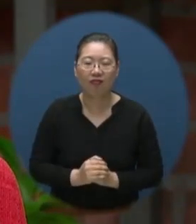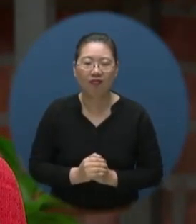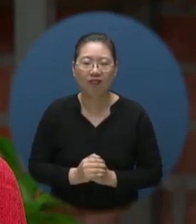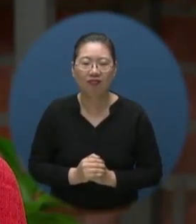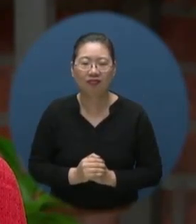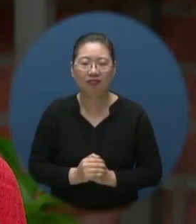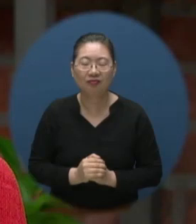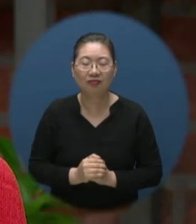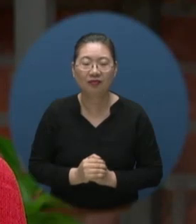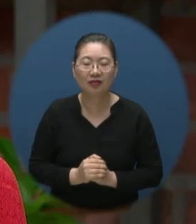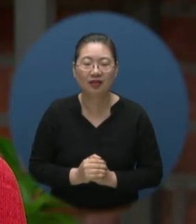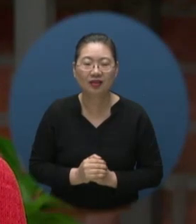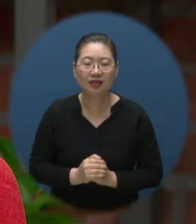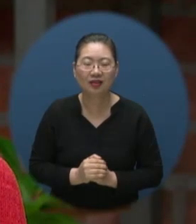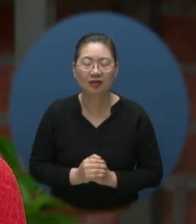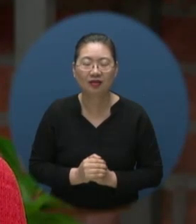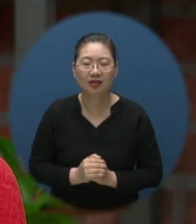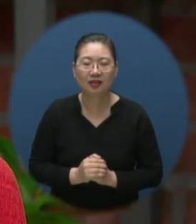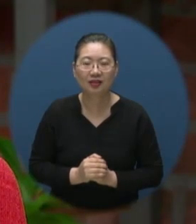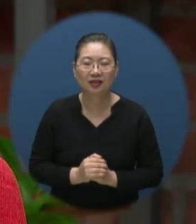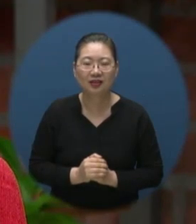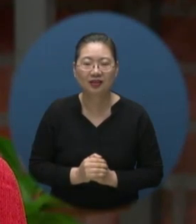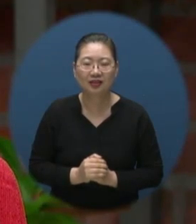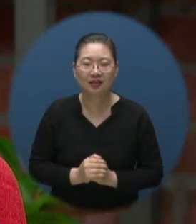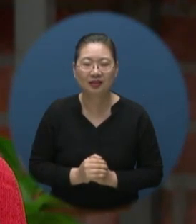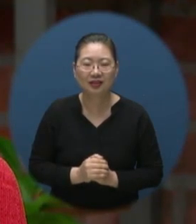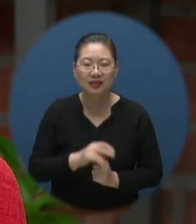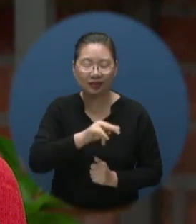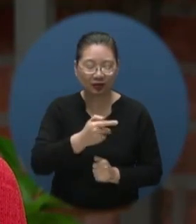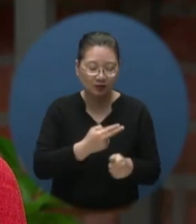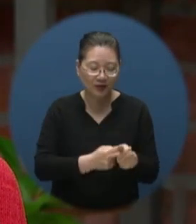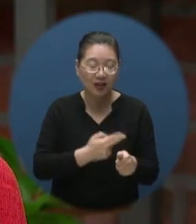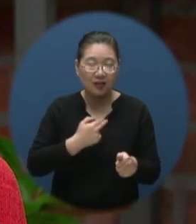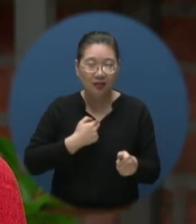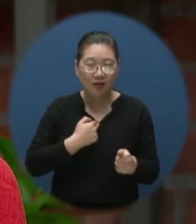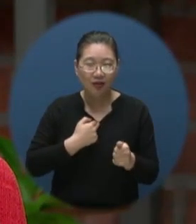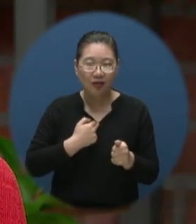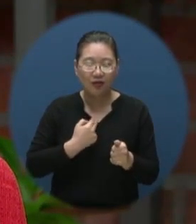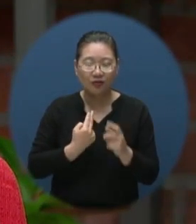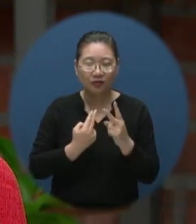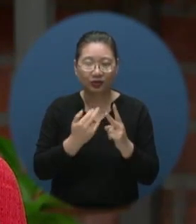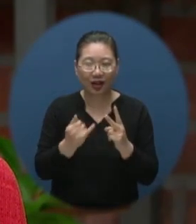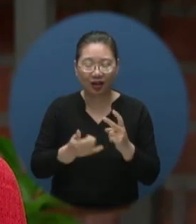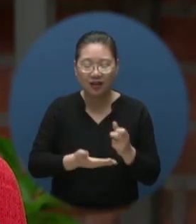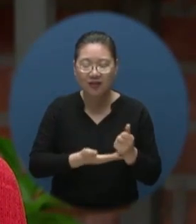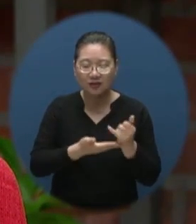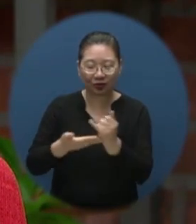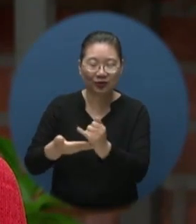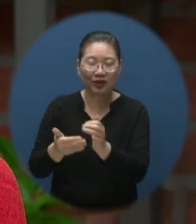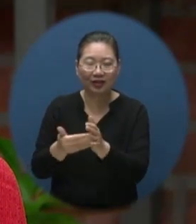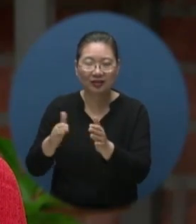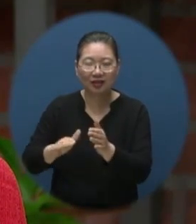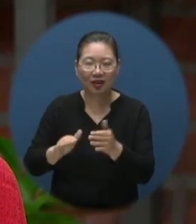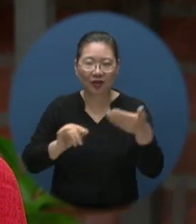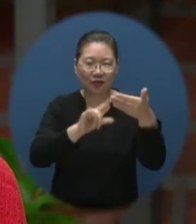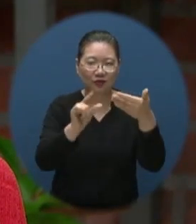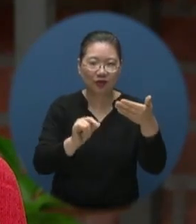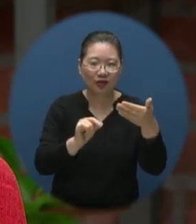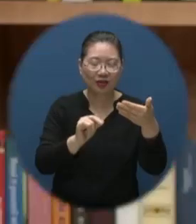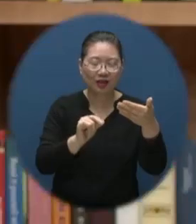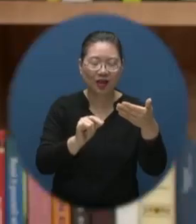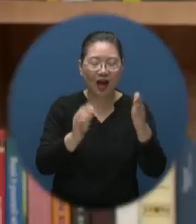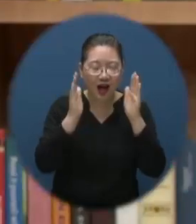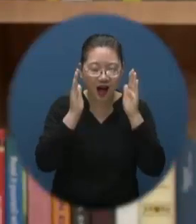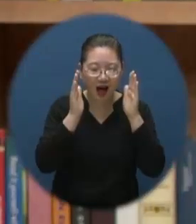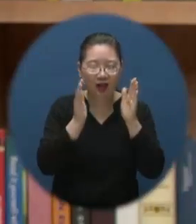근데 그때 우리 신 교수님하고 저하고 둘을 초청했는데 선생님은 9월 달 학기가